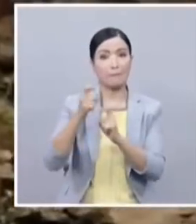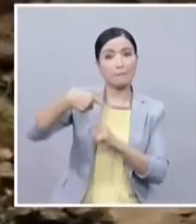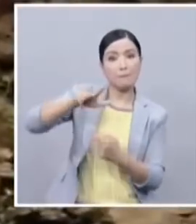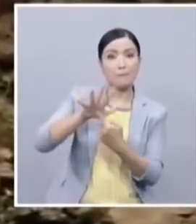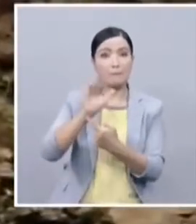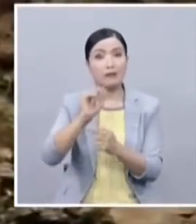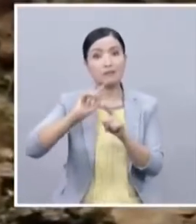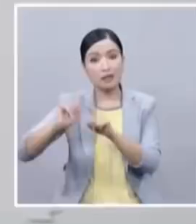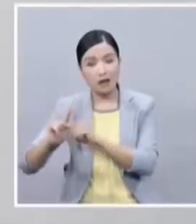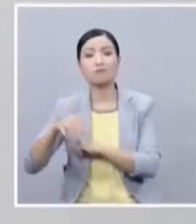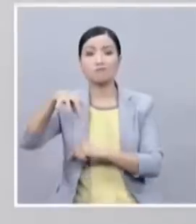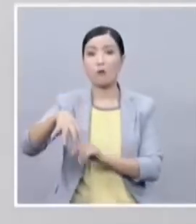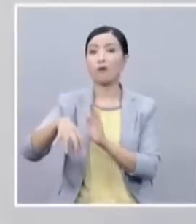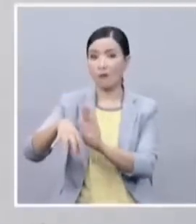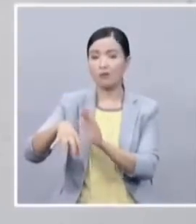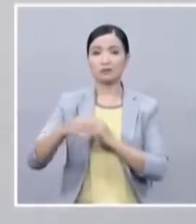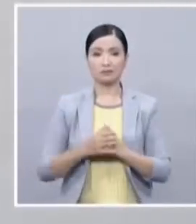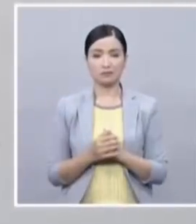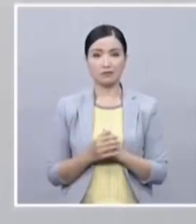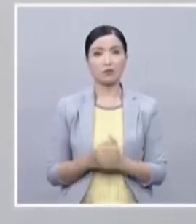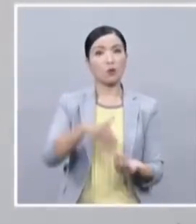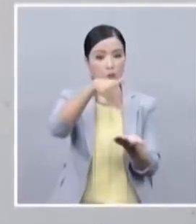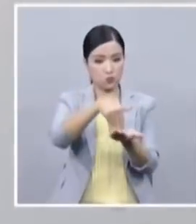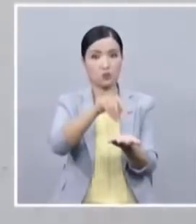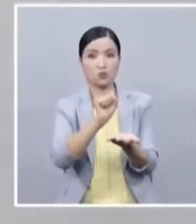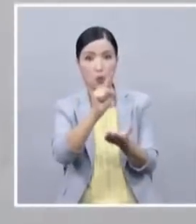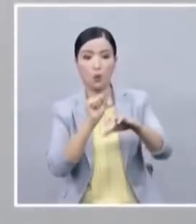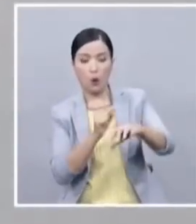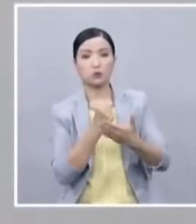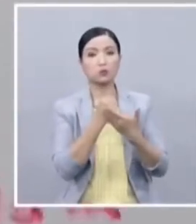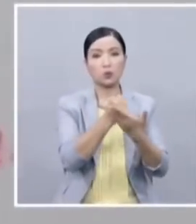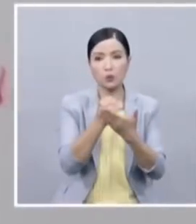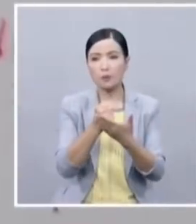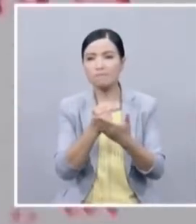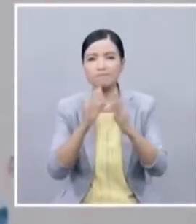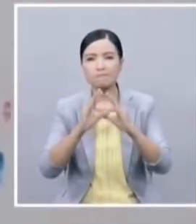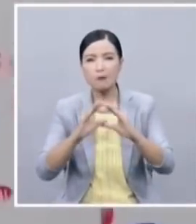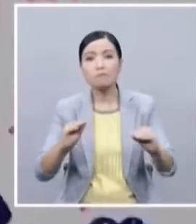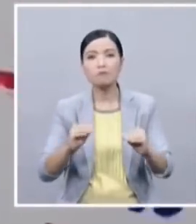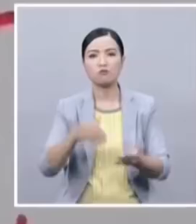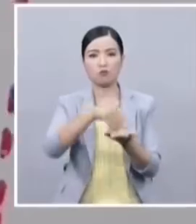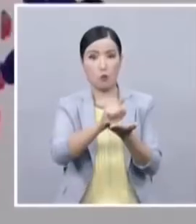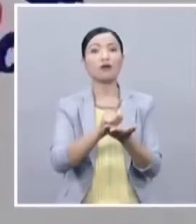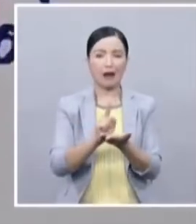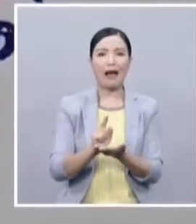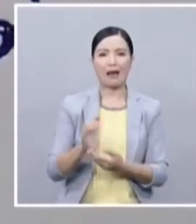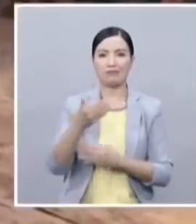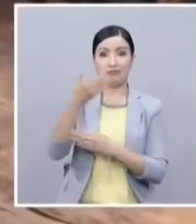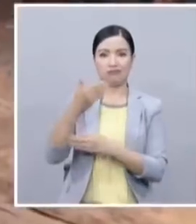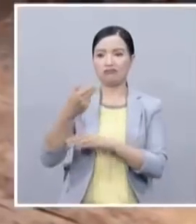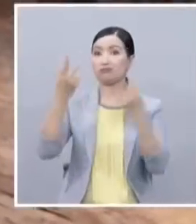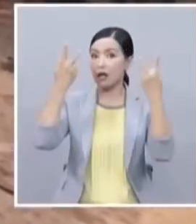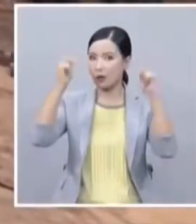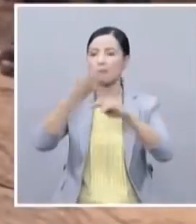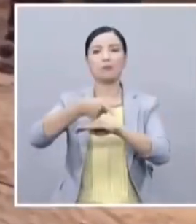บาทของการเป็นศูนย์บรรเทาภัยพิบัติแห่งชาตินะครับของรัฐบาลซึ่งมีนายกรัฐมนตรีเป็นประธาน